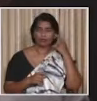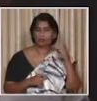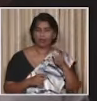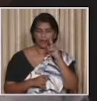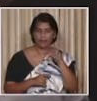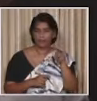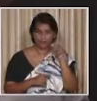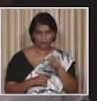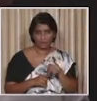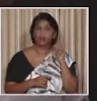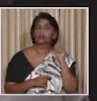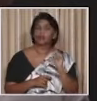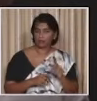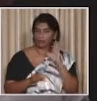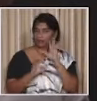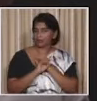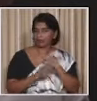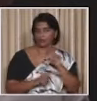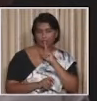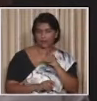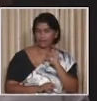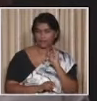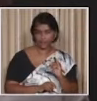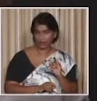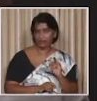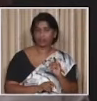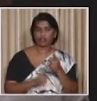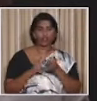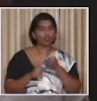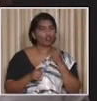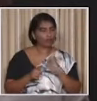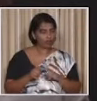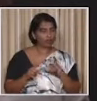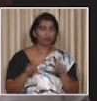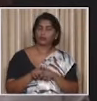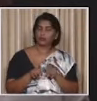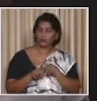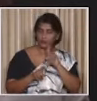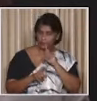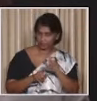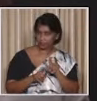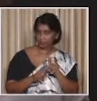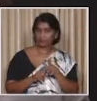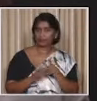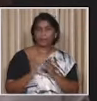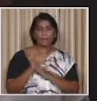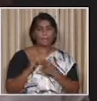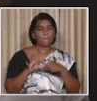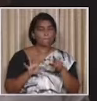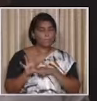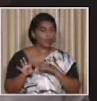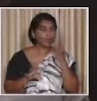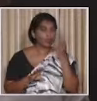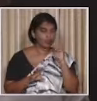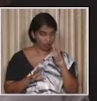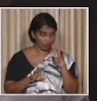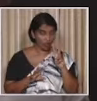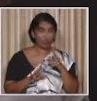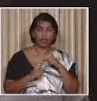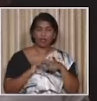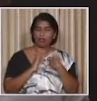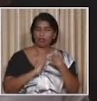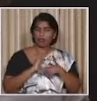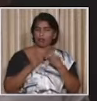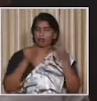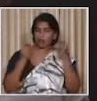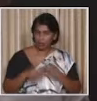බැරදි. ඒ ප්‍රකාශ කරපු කරුණු උදාහරණයක් විදිහට ගත්තහම මැයි මාසේ 12 රට